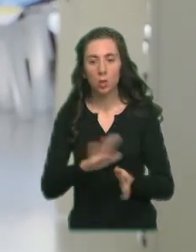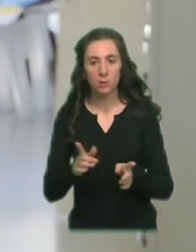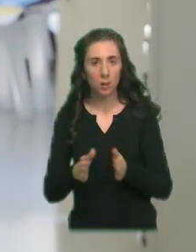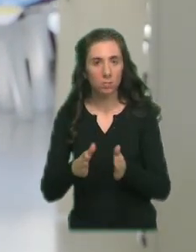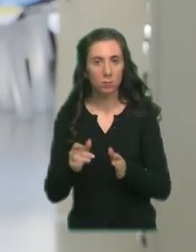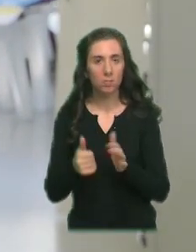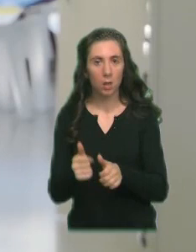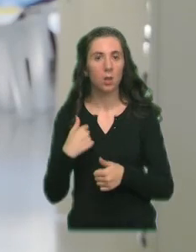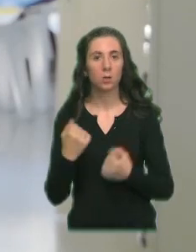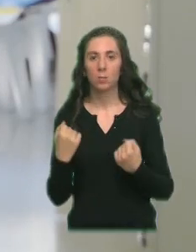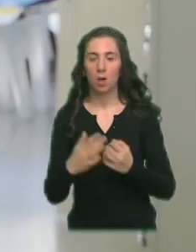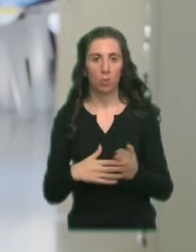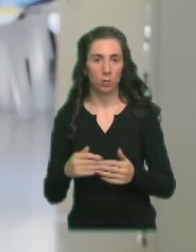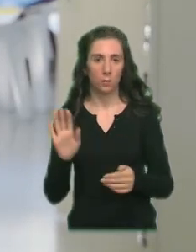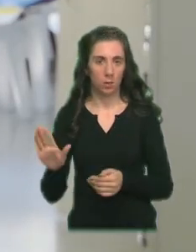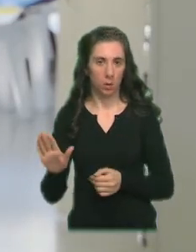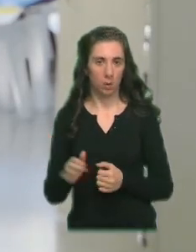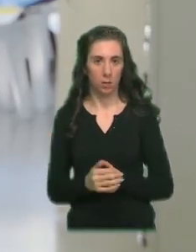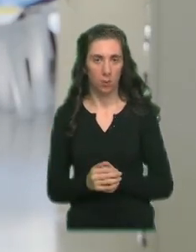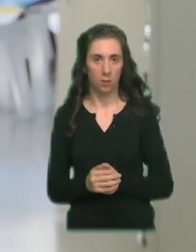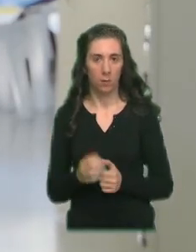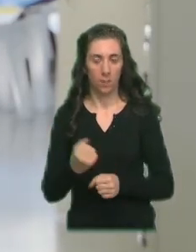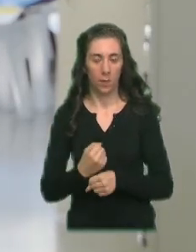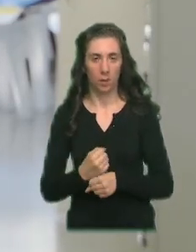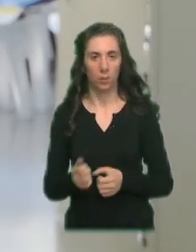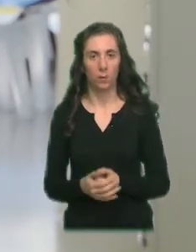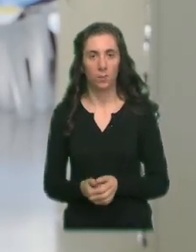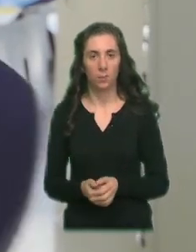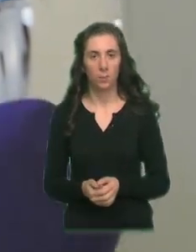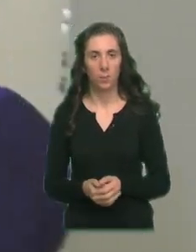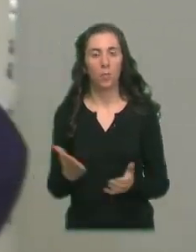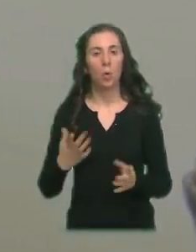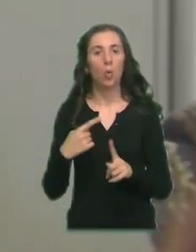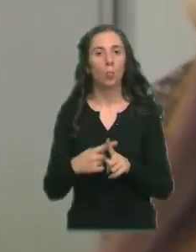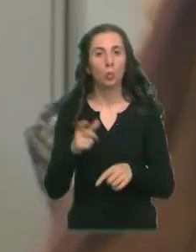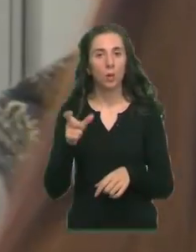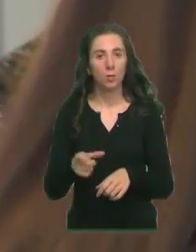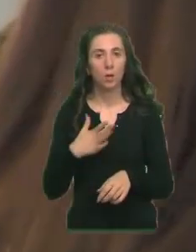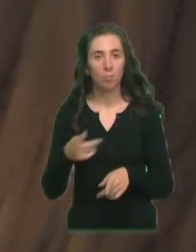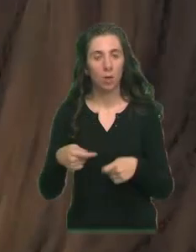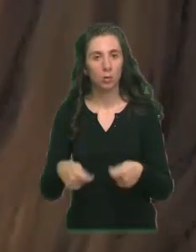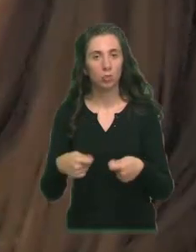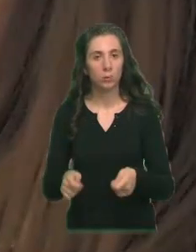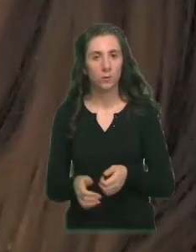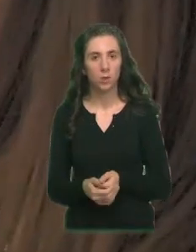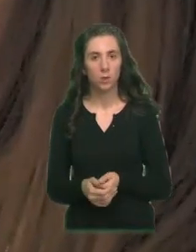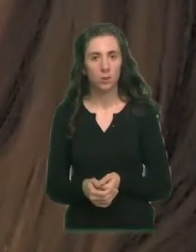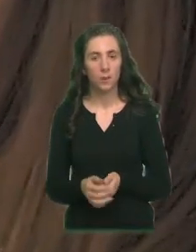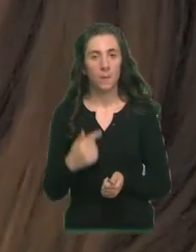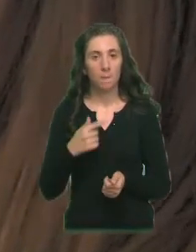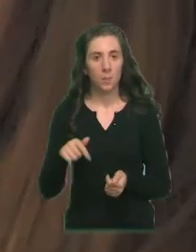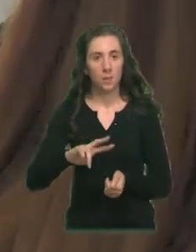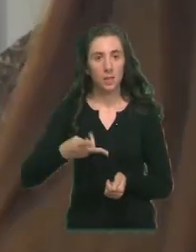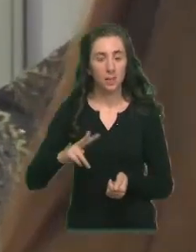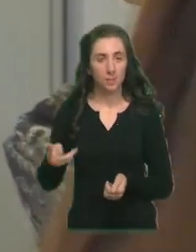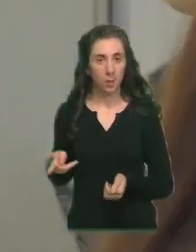svakom slučaju ja sam prezadovoljna sa njegovim uracima. Jel? Koliko puta tjedno imate ovdje šivanje? Pa mi